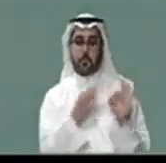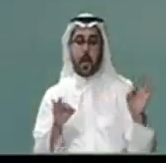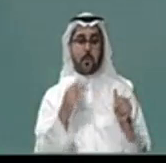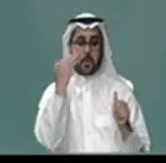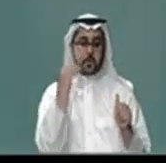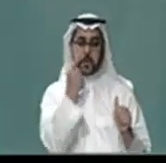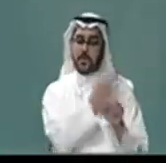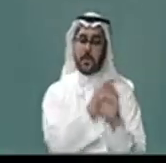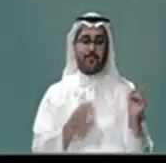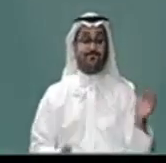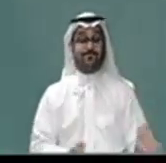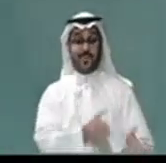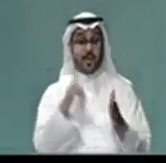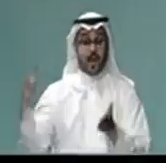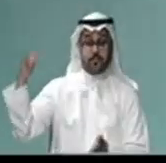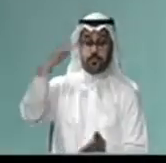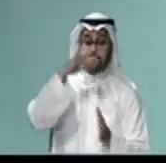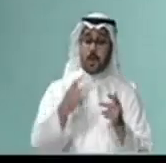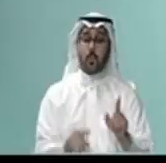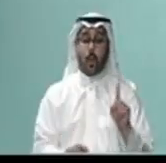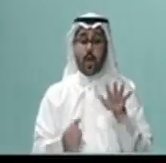الحجاج القادمين عن طريق الجو بلغ